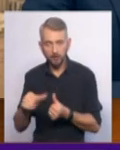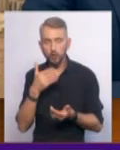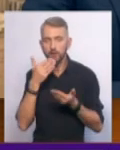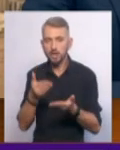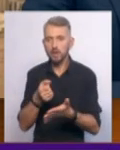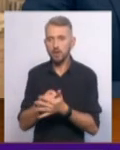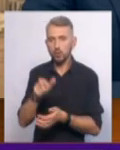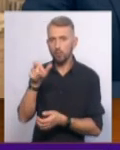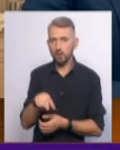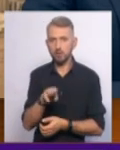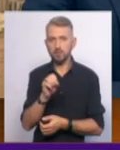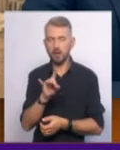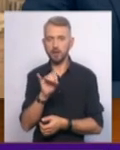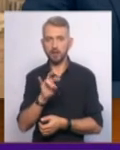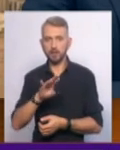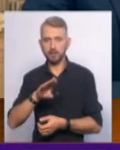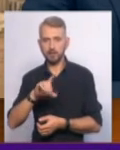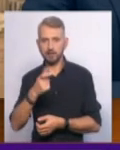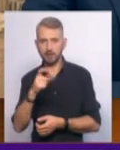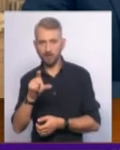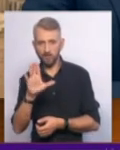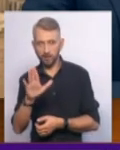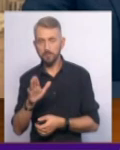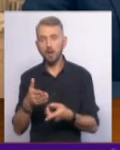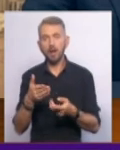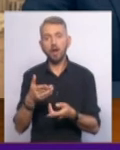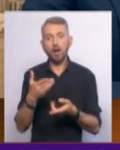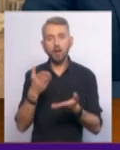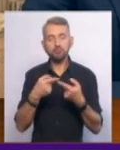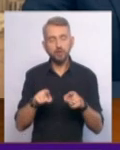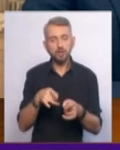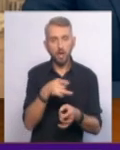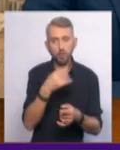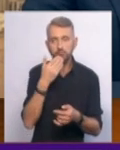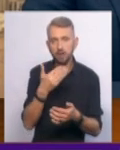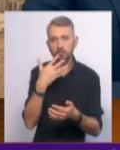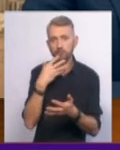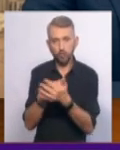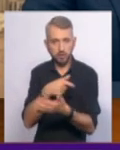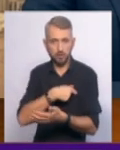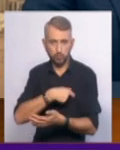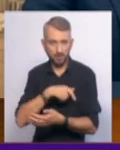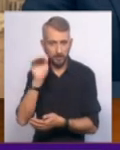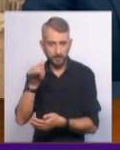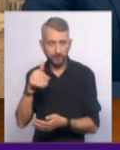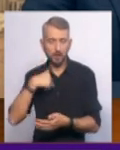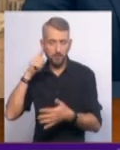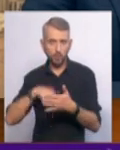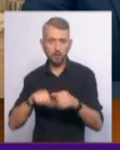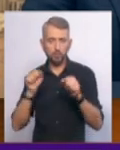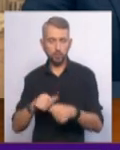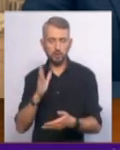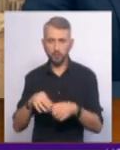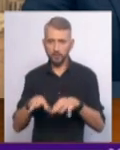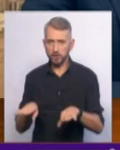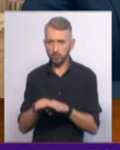до пана Терентьєва. Якщо з інших районів, то, звичайно, звертайтеся до ваших депутатів. Переконана, що можна буде вирішити подібне